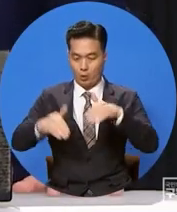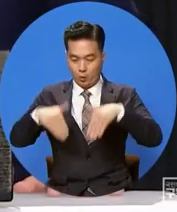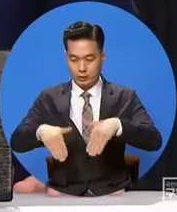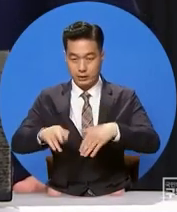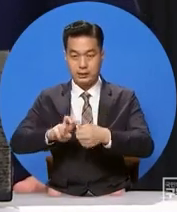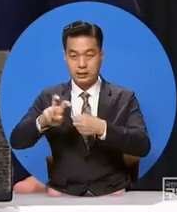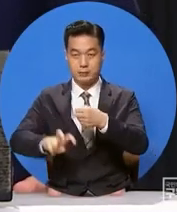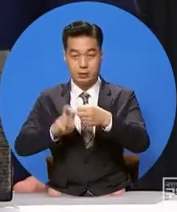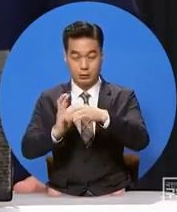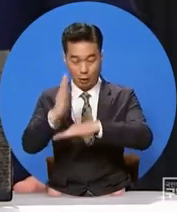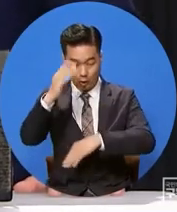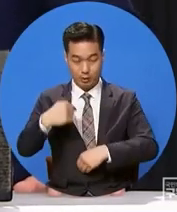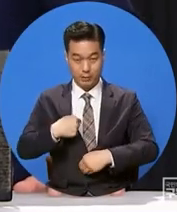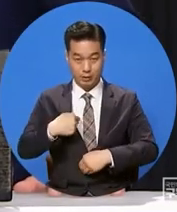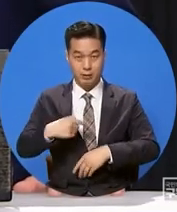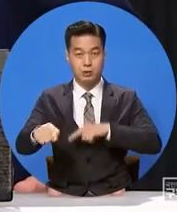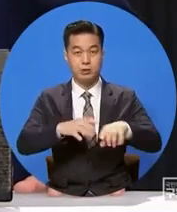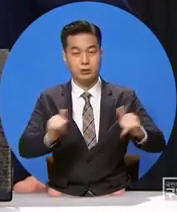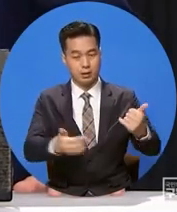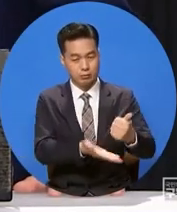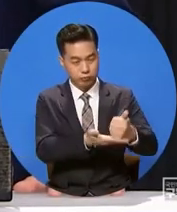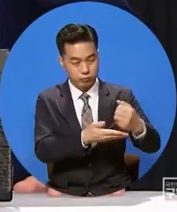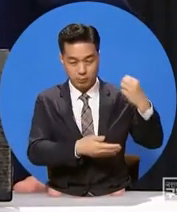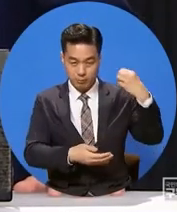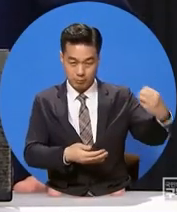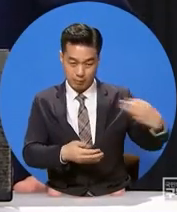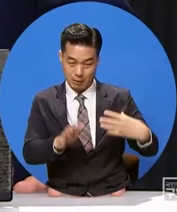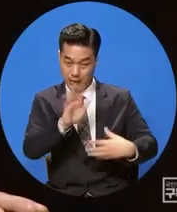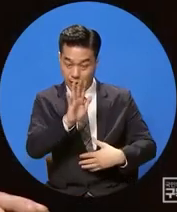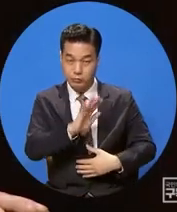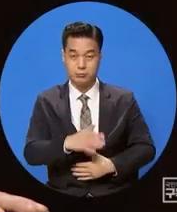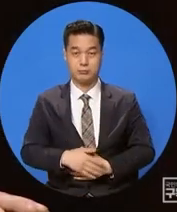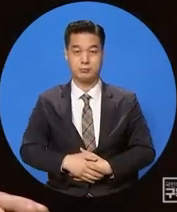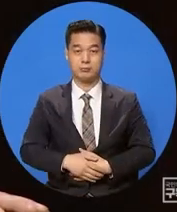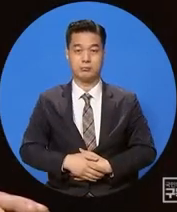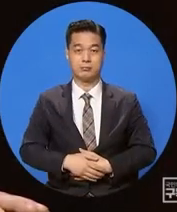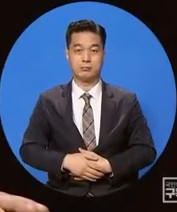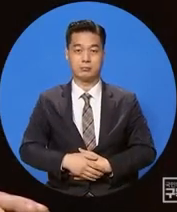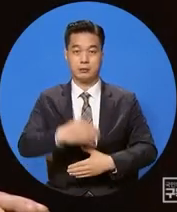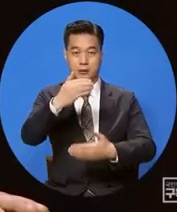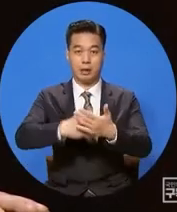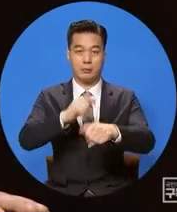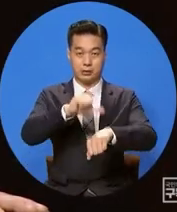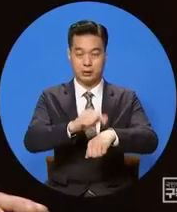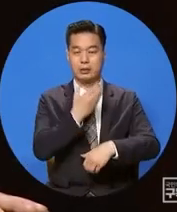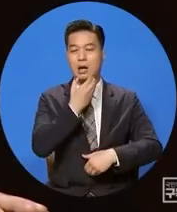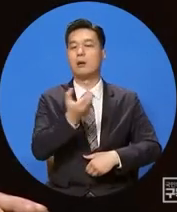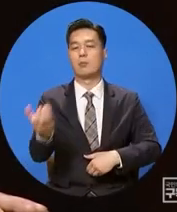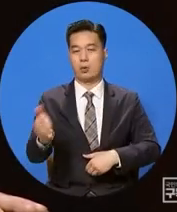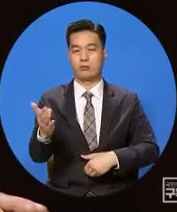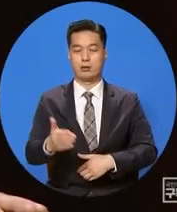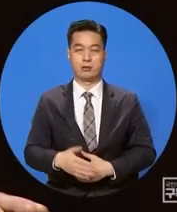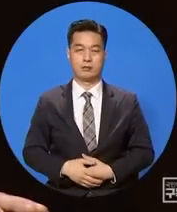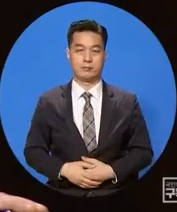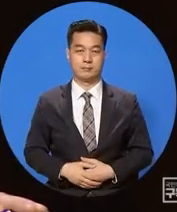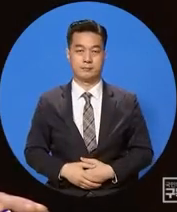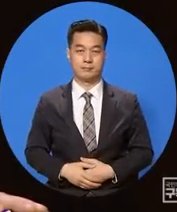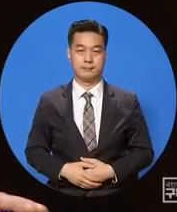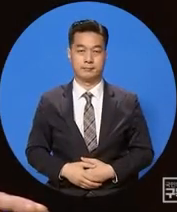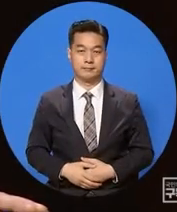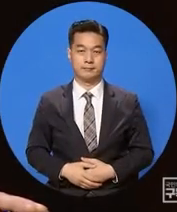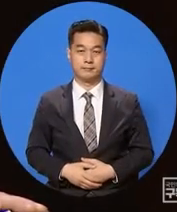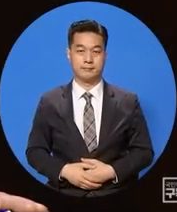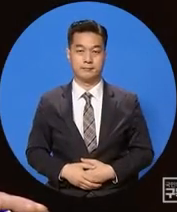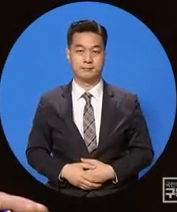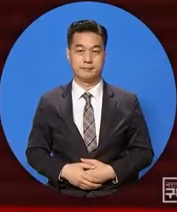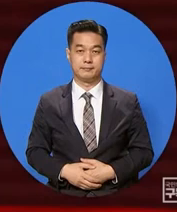해온 사람이 정치하시는 분이 예. 그런 후보님 질문을 하시려면 예. 남은 시간을 드려야 됩니다. 네. 예. 예. 우윤 후보님께. 네. 자